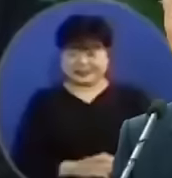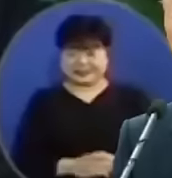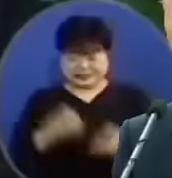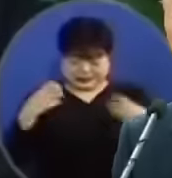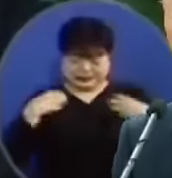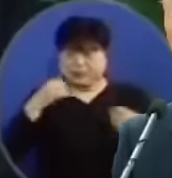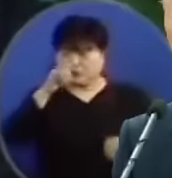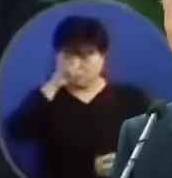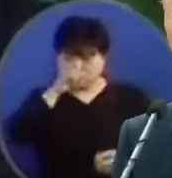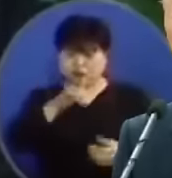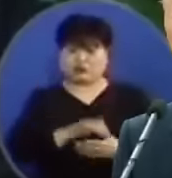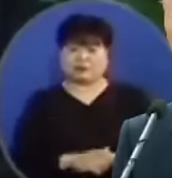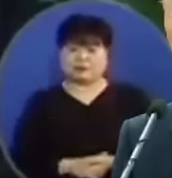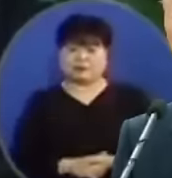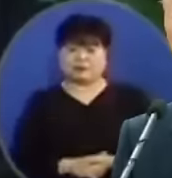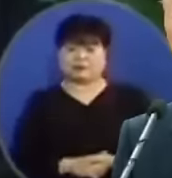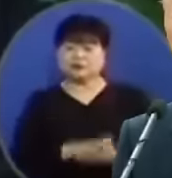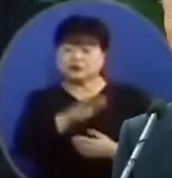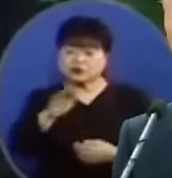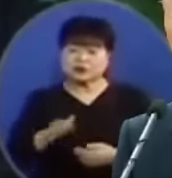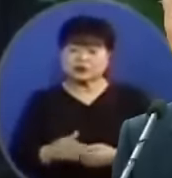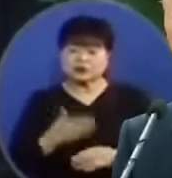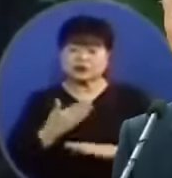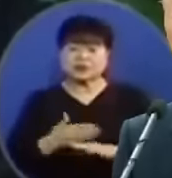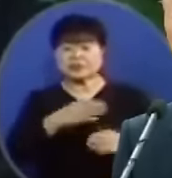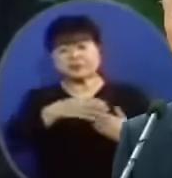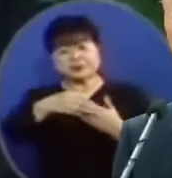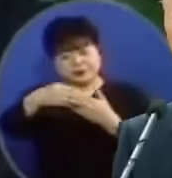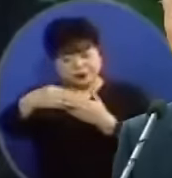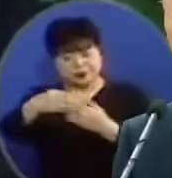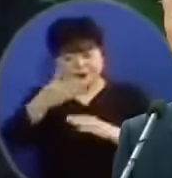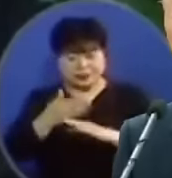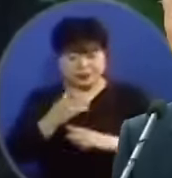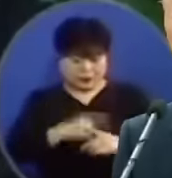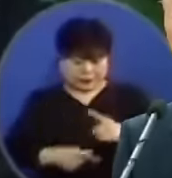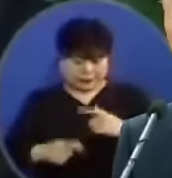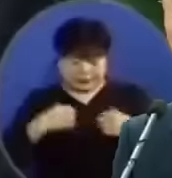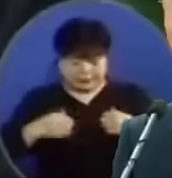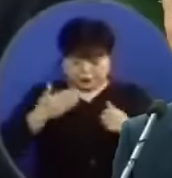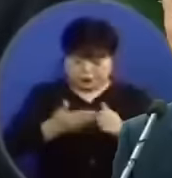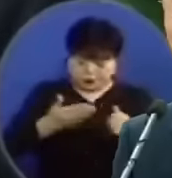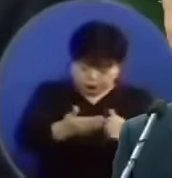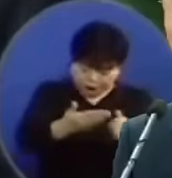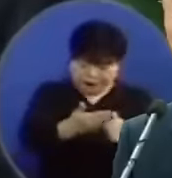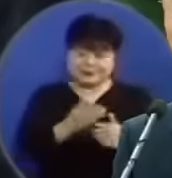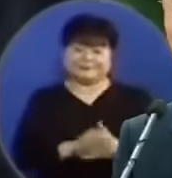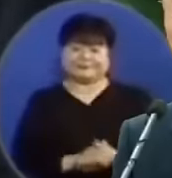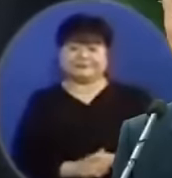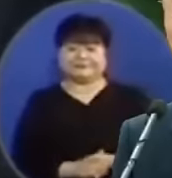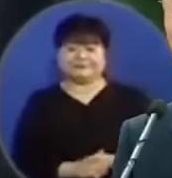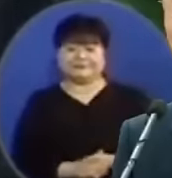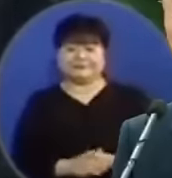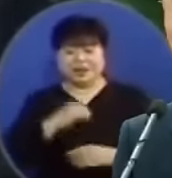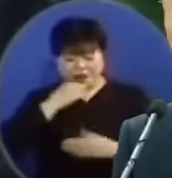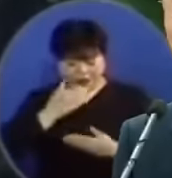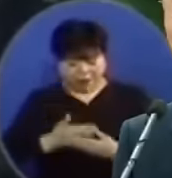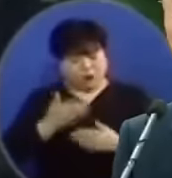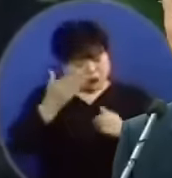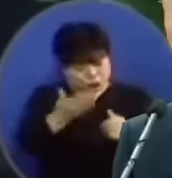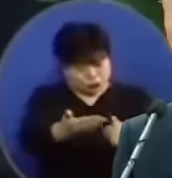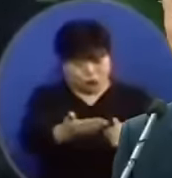것입니다. 우리가 남을 이끌어 가려면 다른 사람들에게 기쁨을 줘야 되는 것입니다. 감격을 줘야